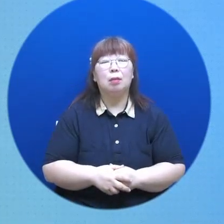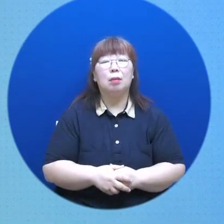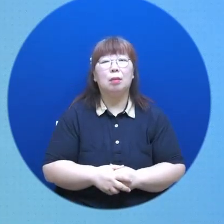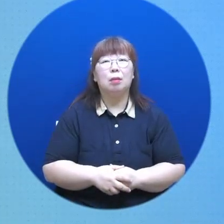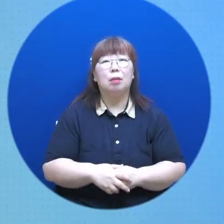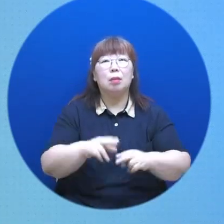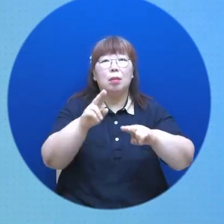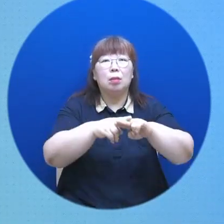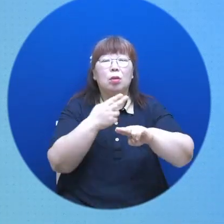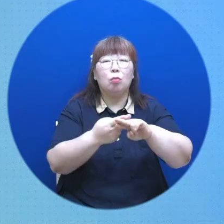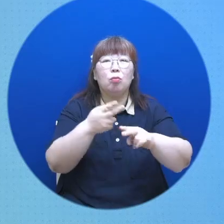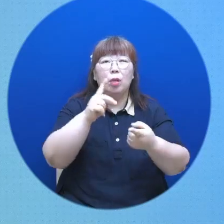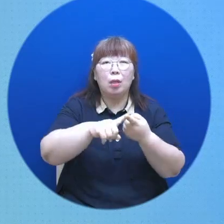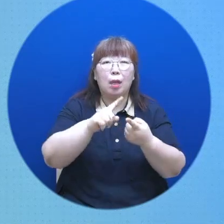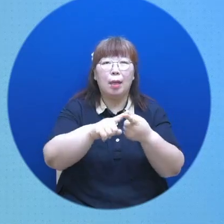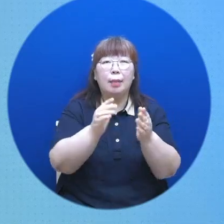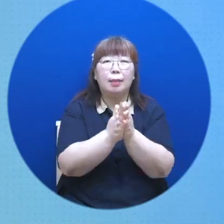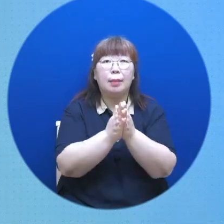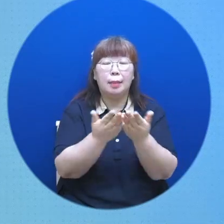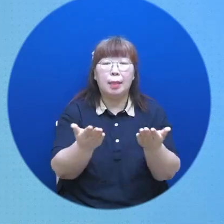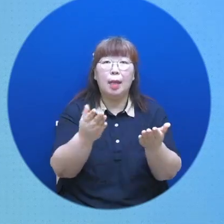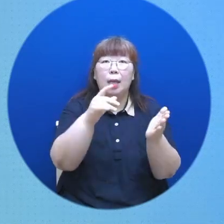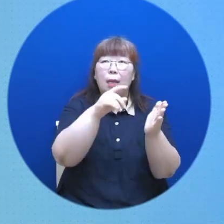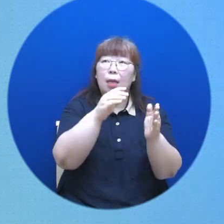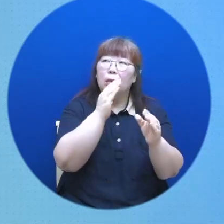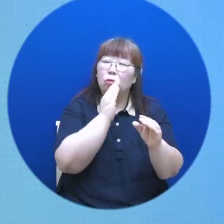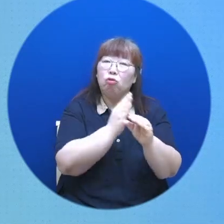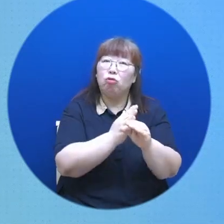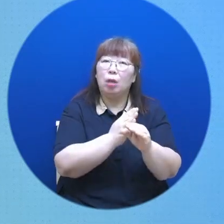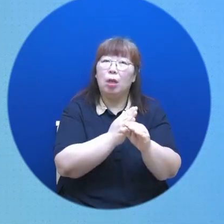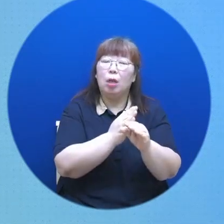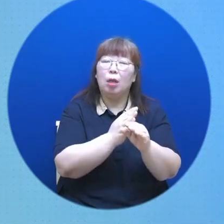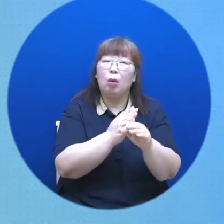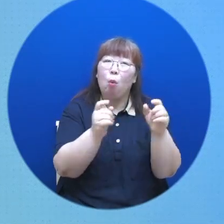선물에 대한 책 중에 이 고전 같은 책이 있습니다.